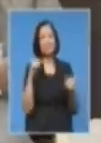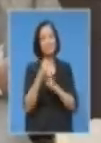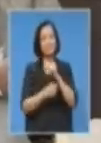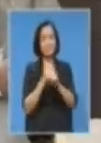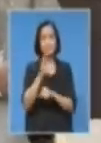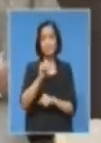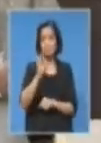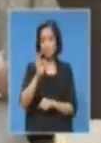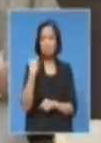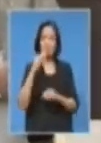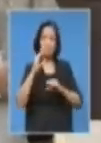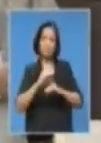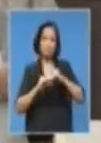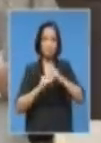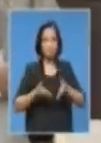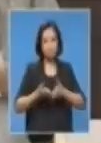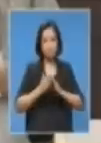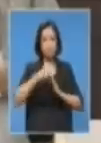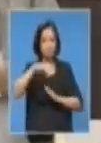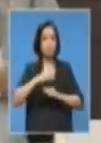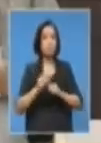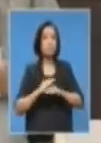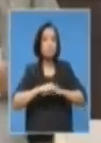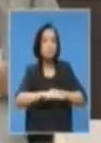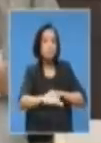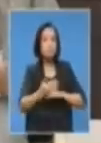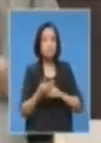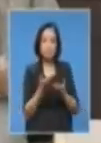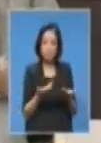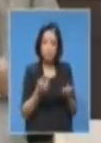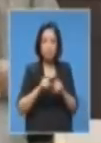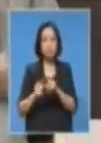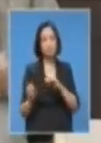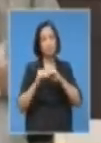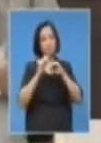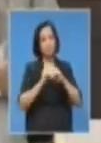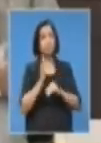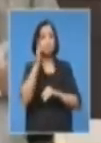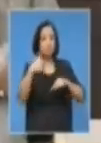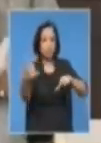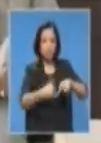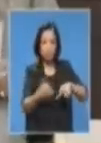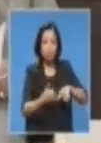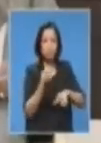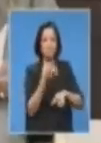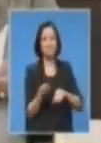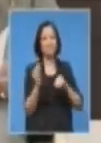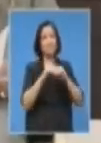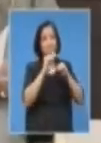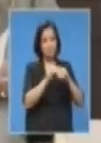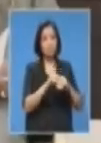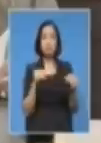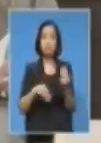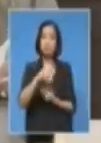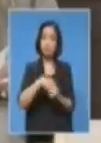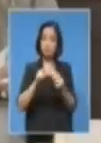จะมีการก่อสร้างเพิ่มขึ้นซึ่งจะช่วยให้มีความจุที่จะรับผู้โดยสารได้มากขึ้นนะครับเป็นทั้งการกระตุ้นเศรษฐกิ